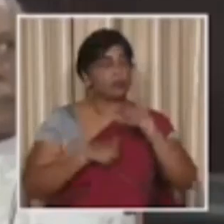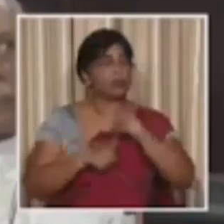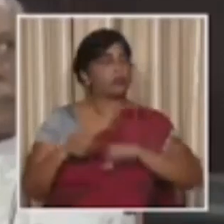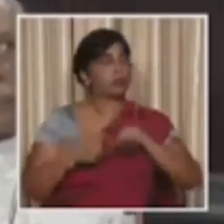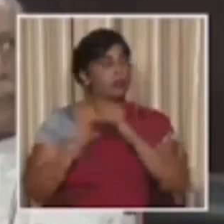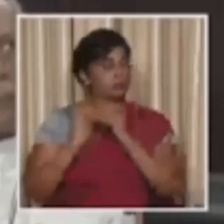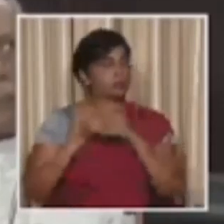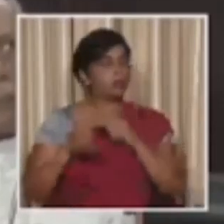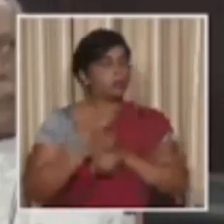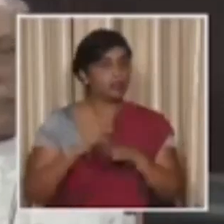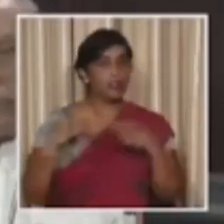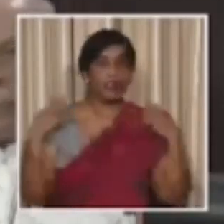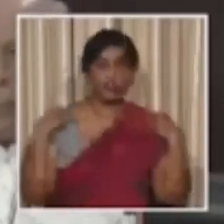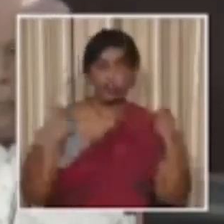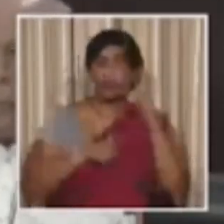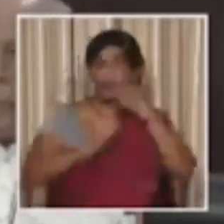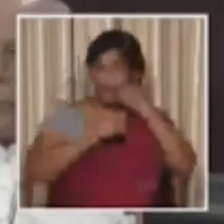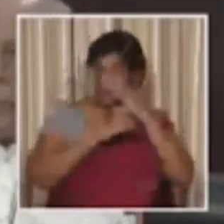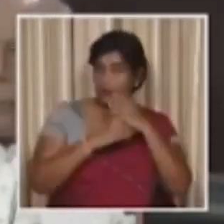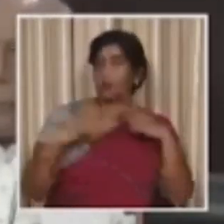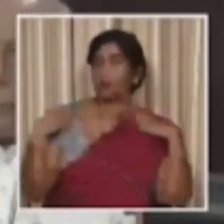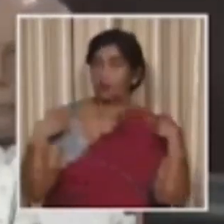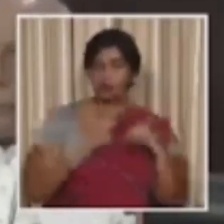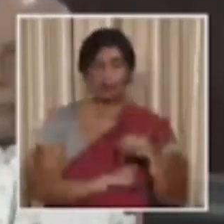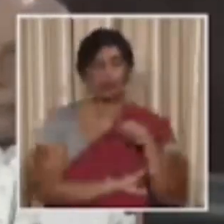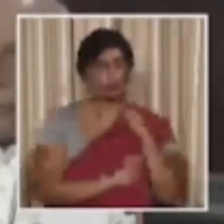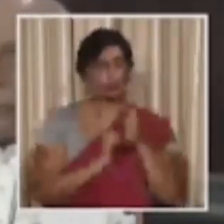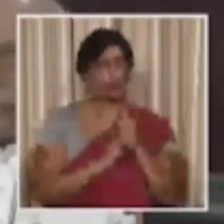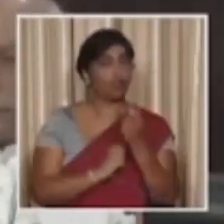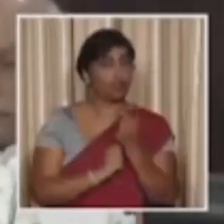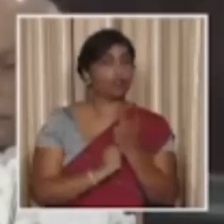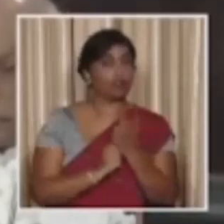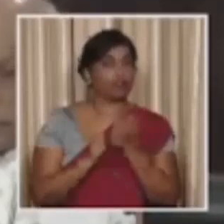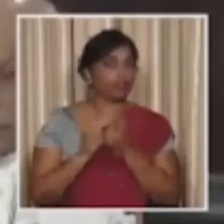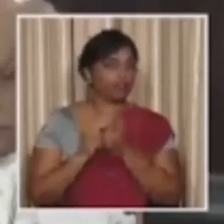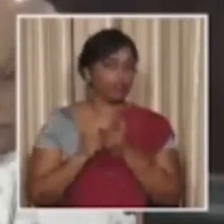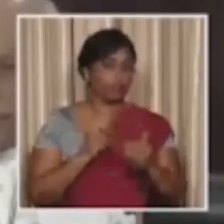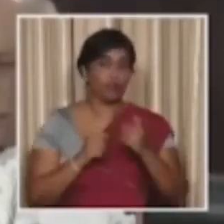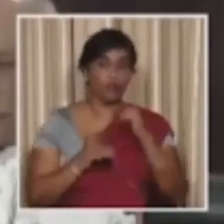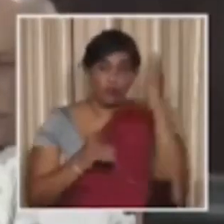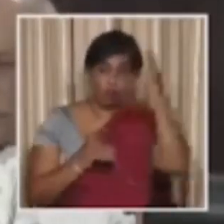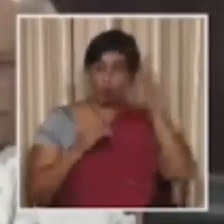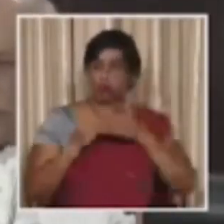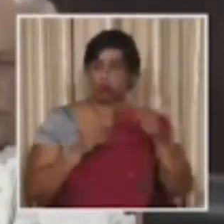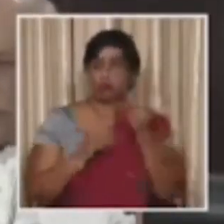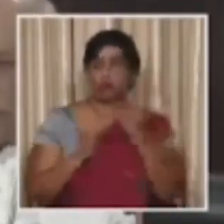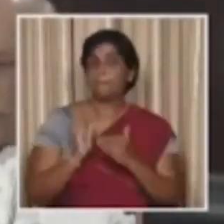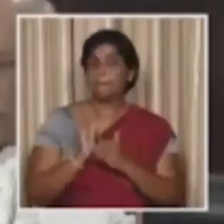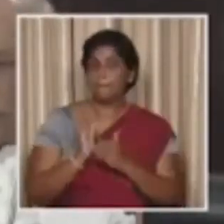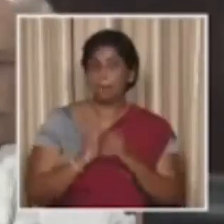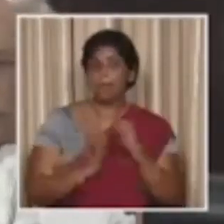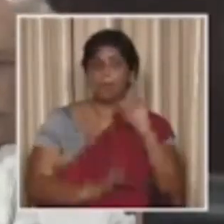ආයතනයේ යටිදල පහසුකම් රසායනාගාර පහසුකම් ශක්තිමත් කිරීමේ මුදල් අධීරය මුල් අධීරය සඳහා රුපියල්